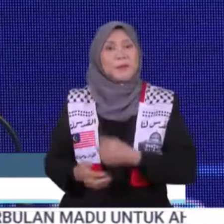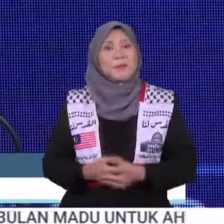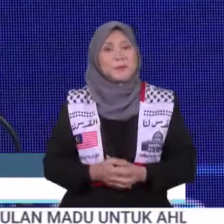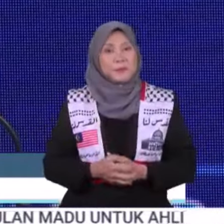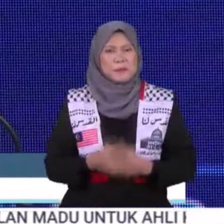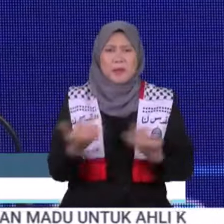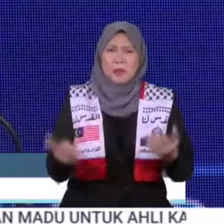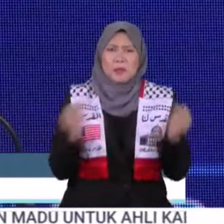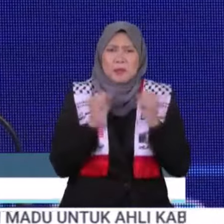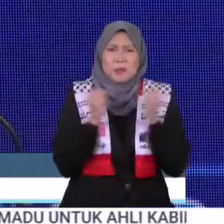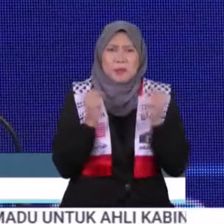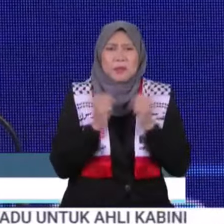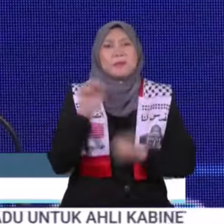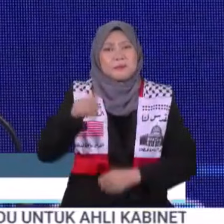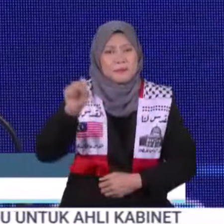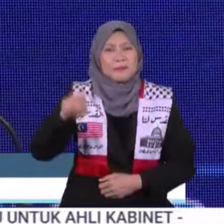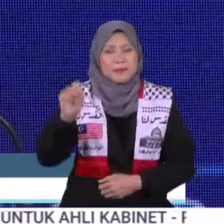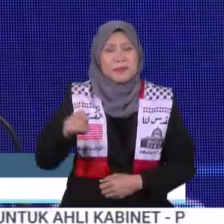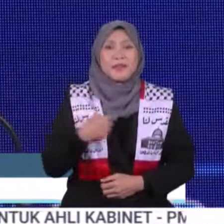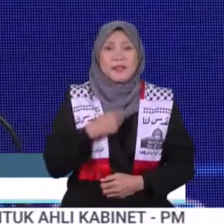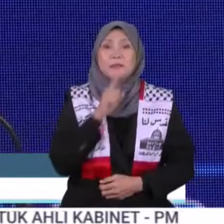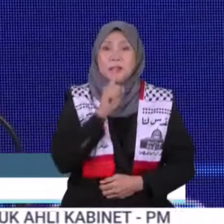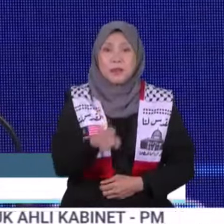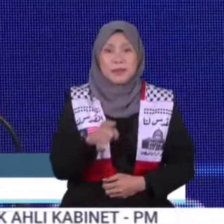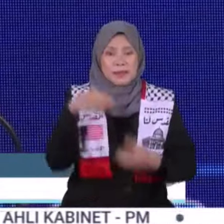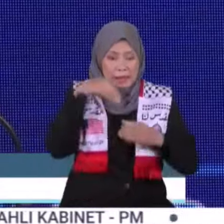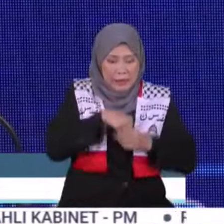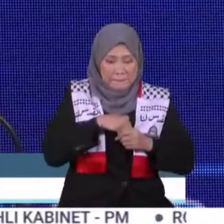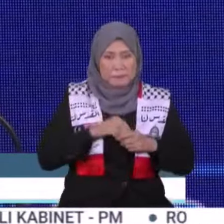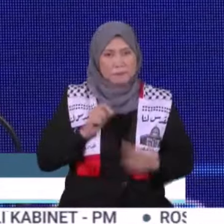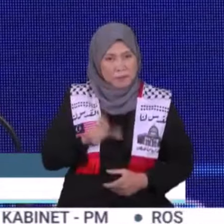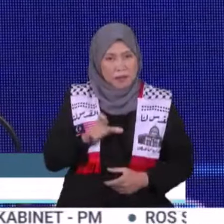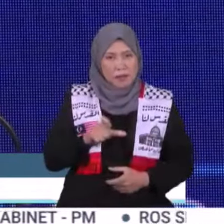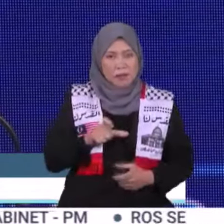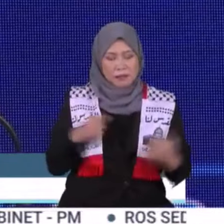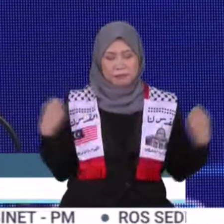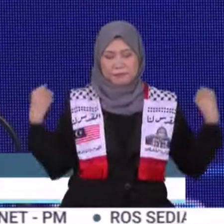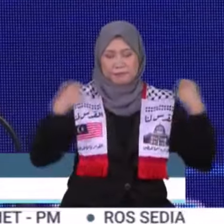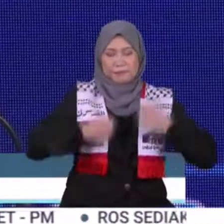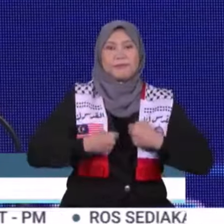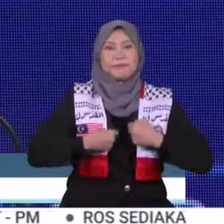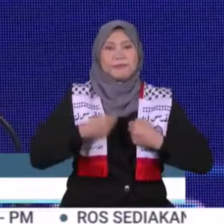walaupun musim sejuk, jadi saya kena pastikan pakaian dalam tu tebal lah.